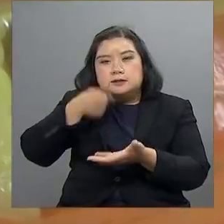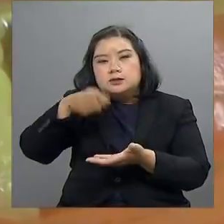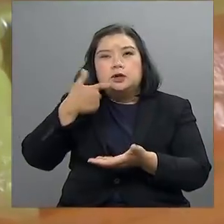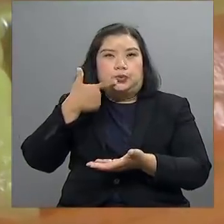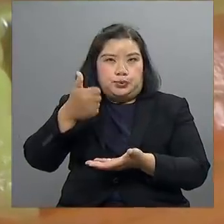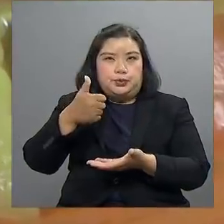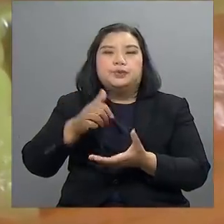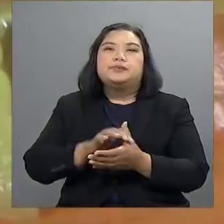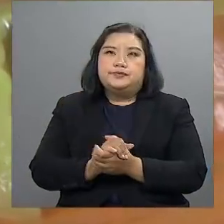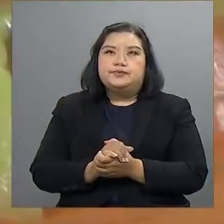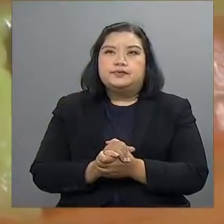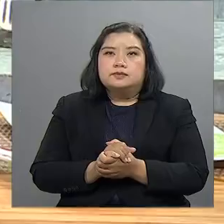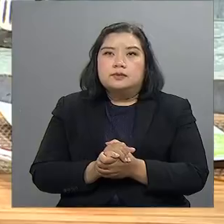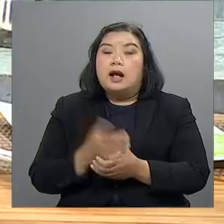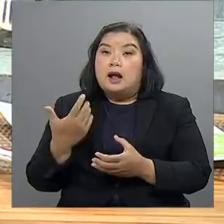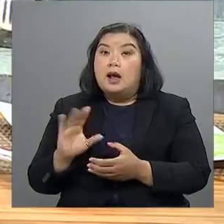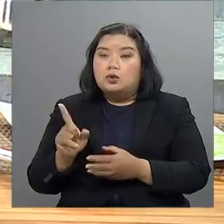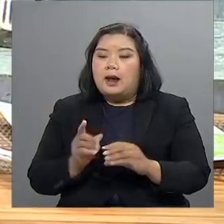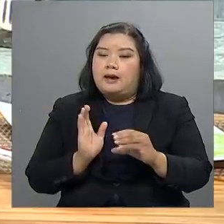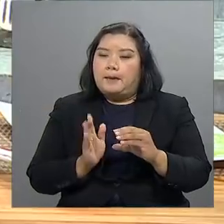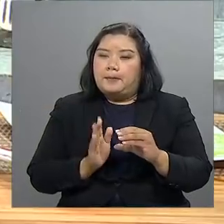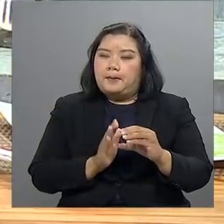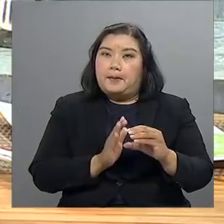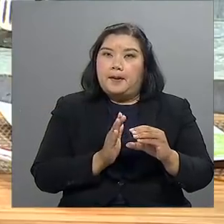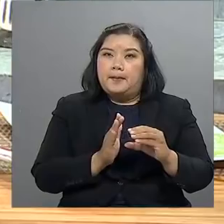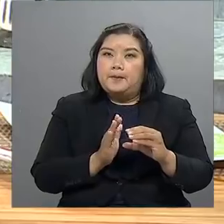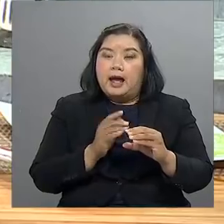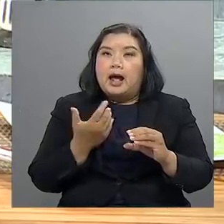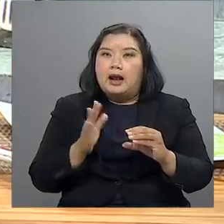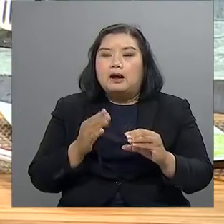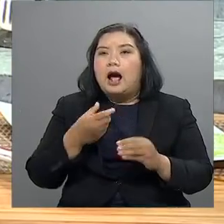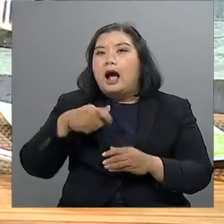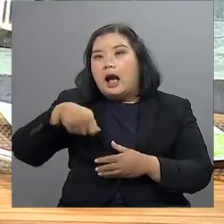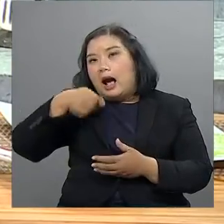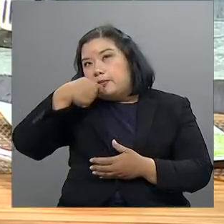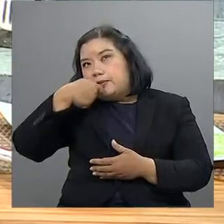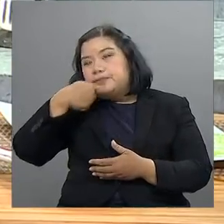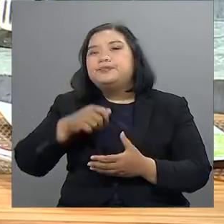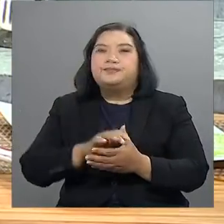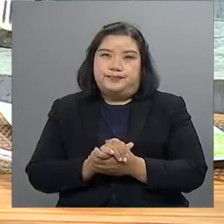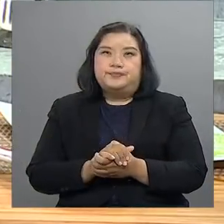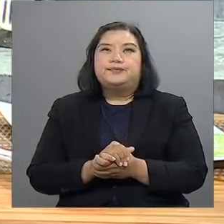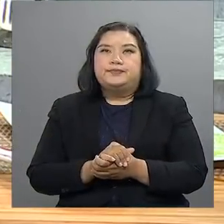หั่นมะระสดนะคะให้เป็นชิ้นบางๆพอกัดได้ค่ะอย่าบางมากเกินไปนะคะ